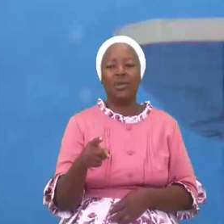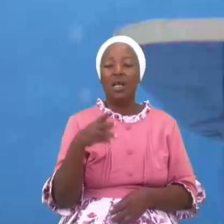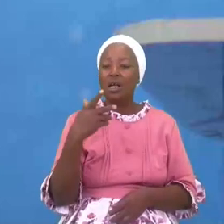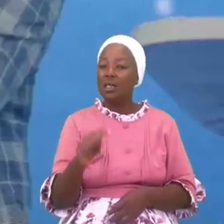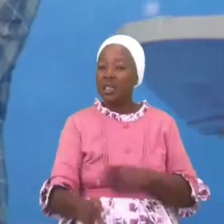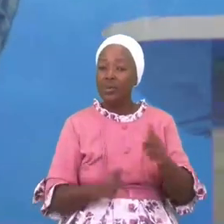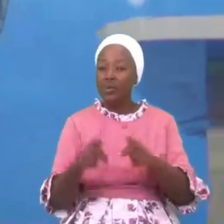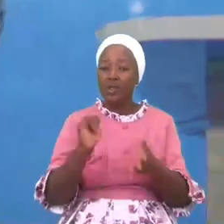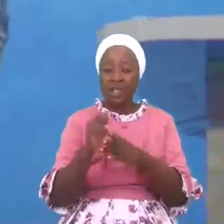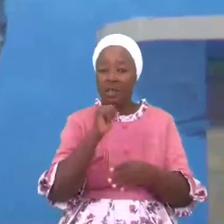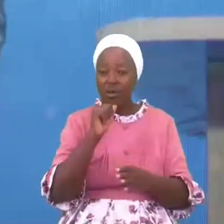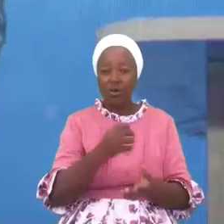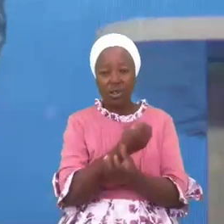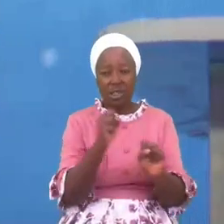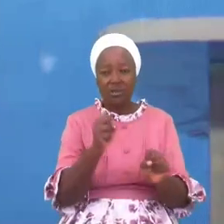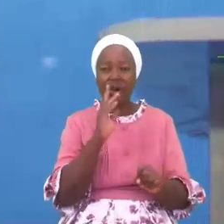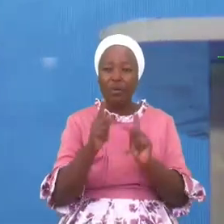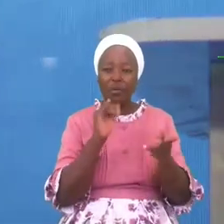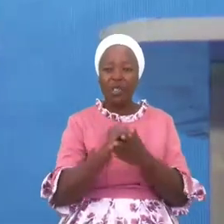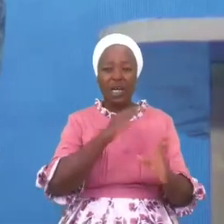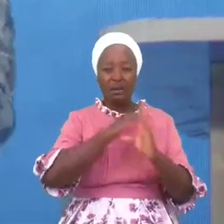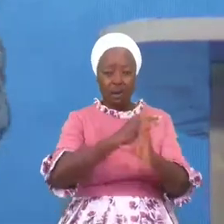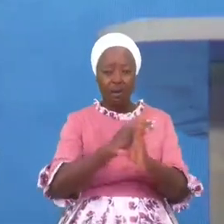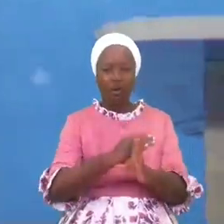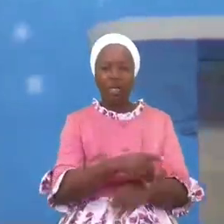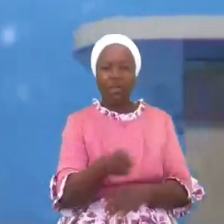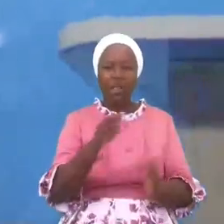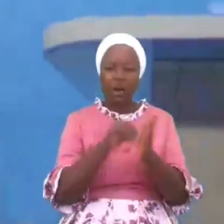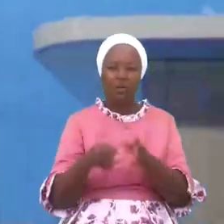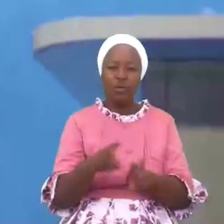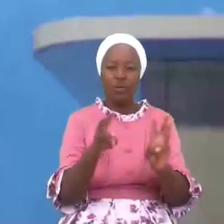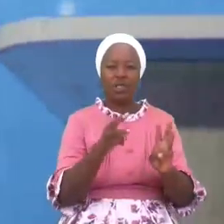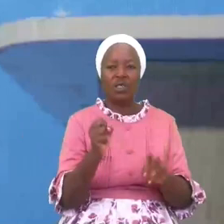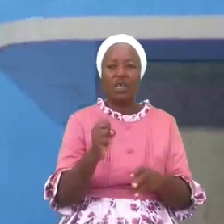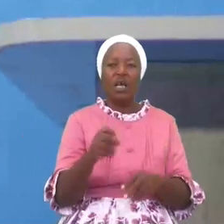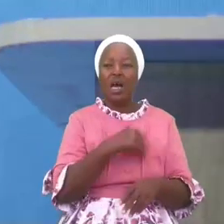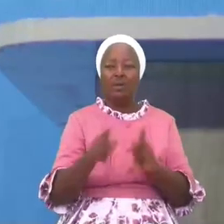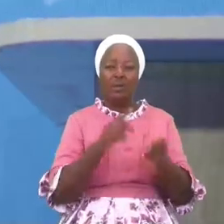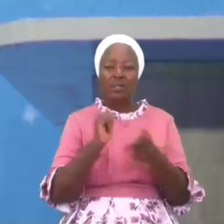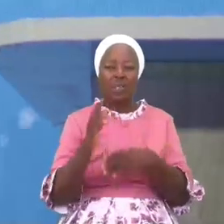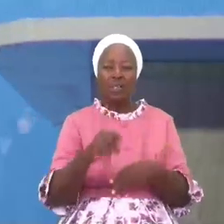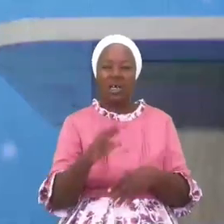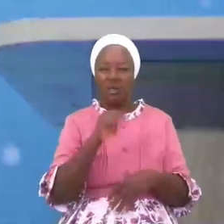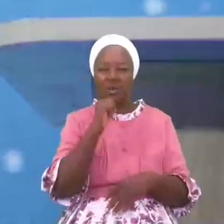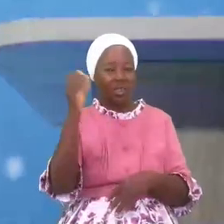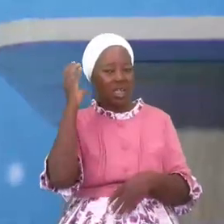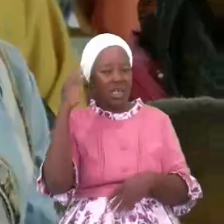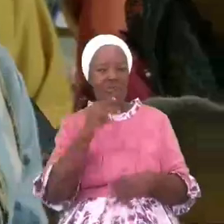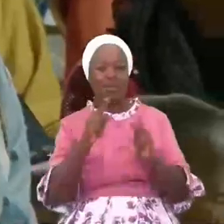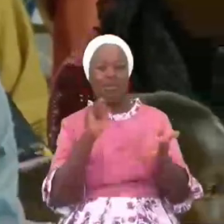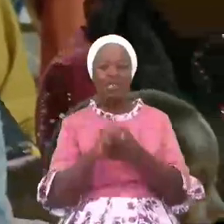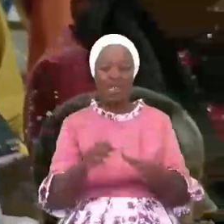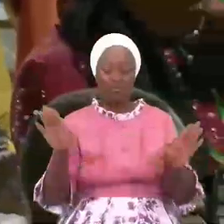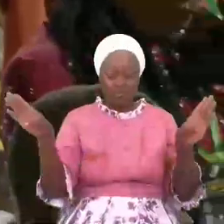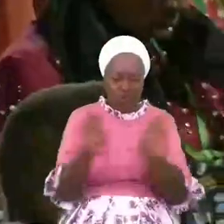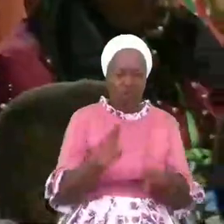Ceux qui ne sont pas convertis sont ceux-là qui bloquent leur chemin. Ceux qui ne sont pas guéris, c'est eux